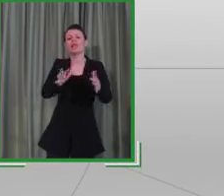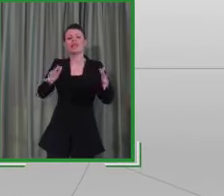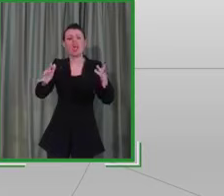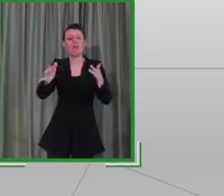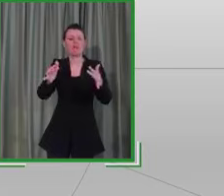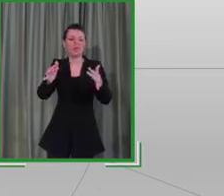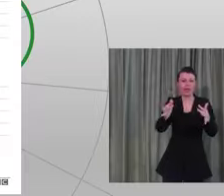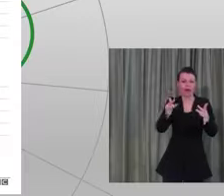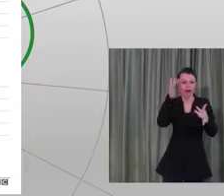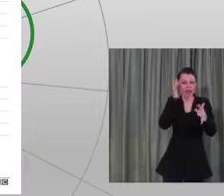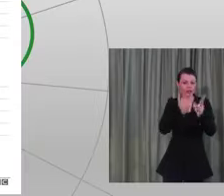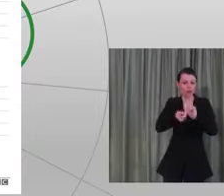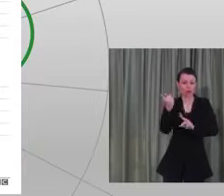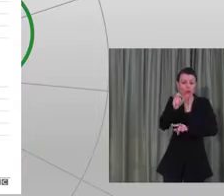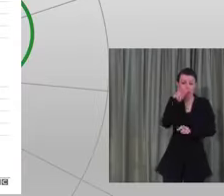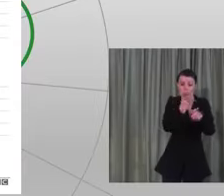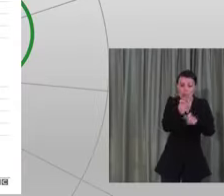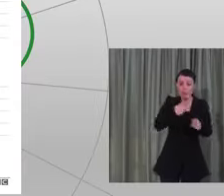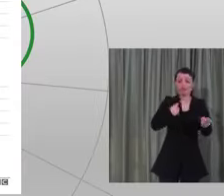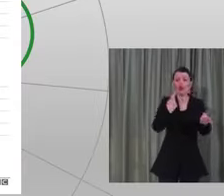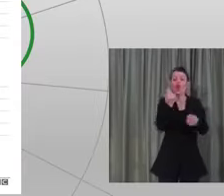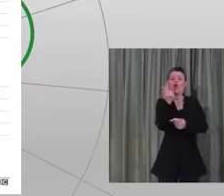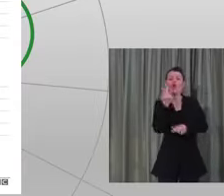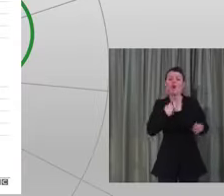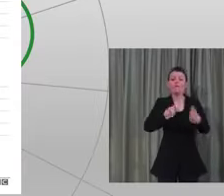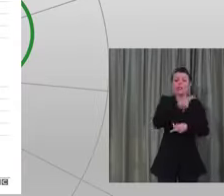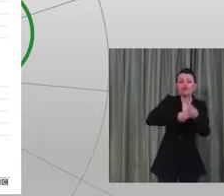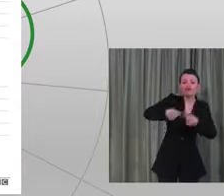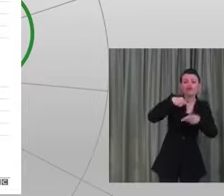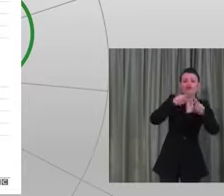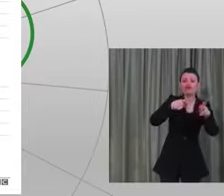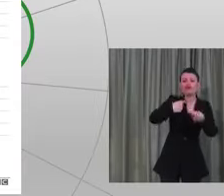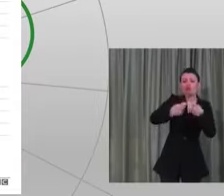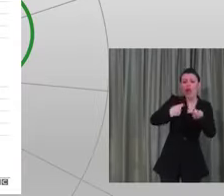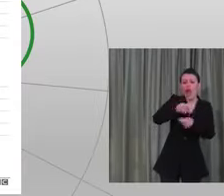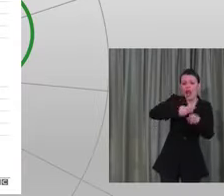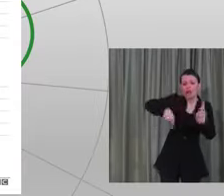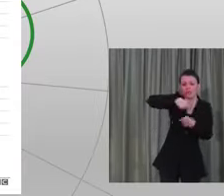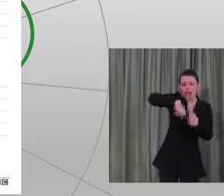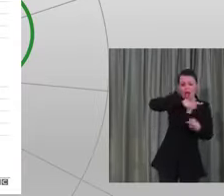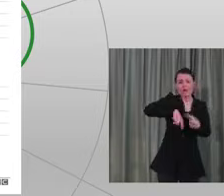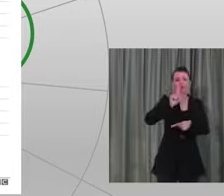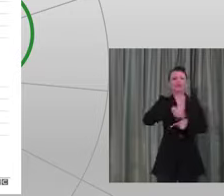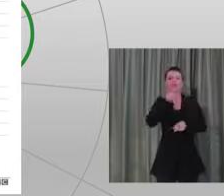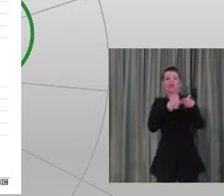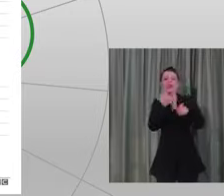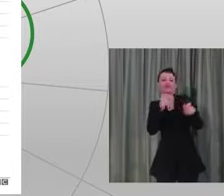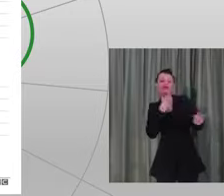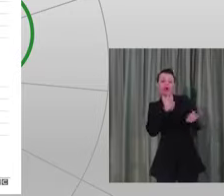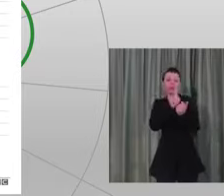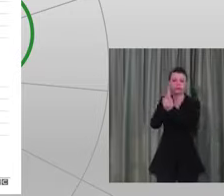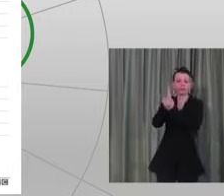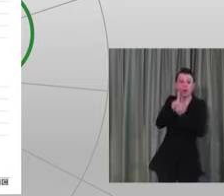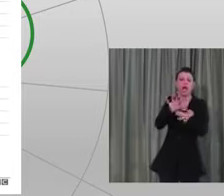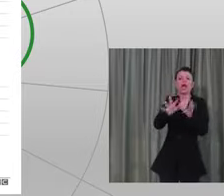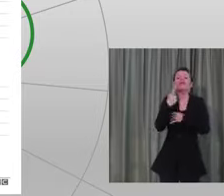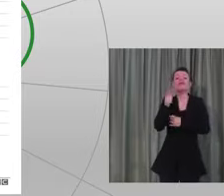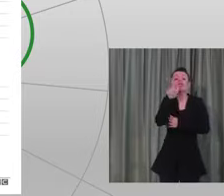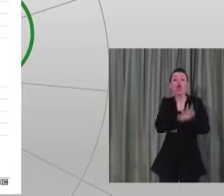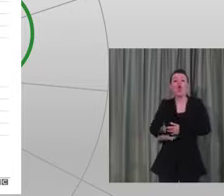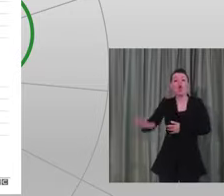mobilità delle persone questo di fatto ha permesso quindi alla lombardia di essere al centro di questo episodio